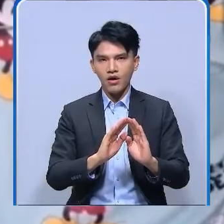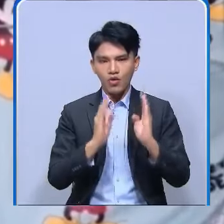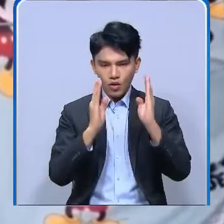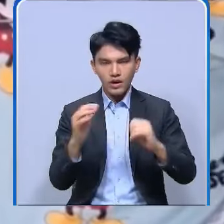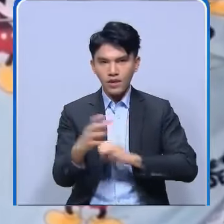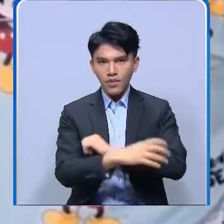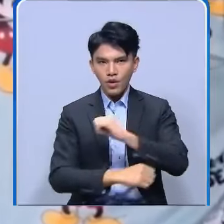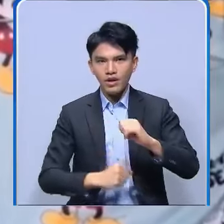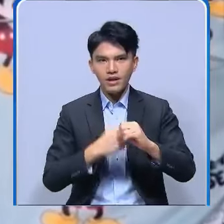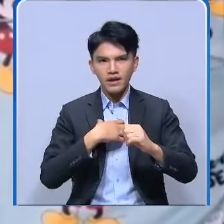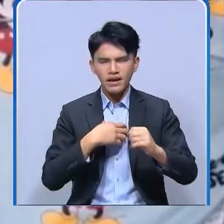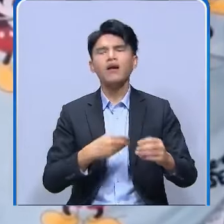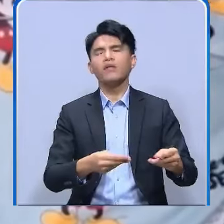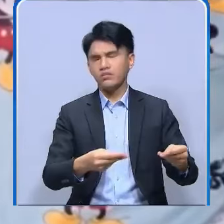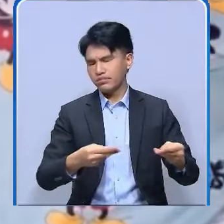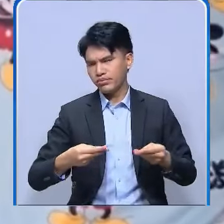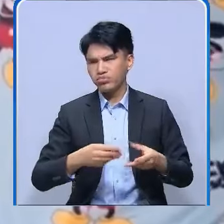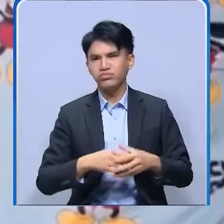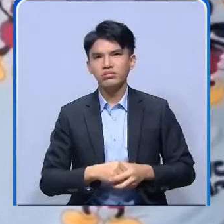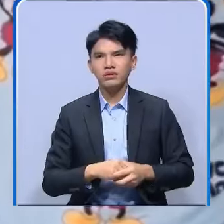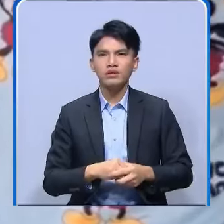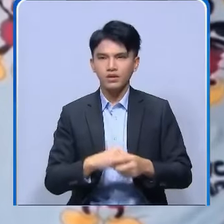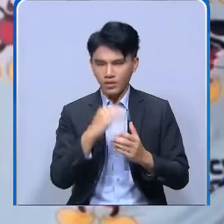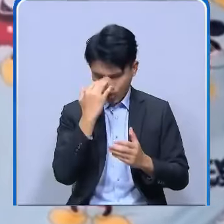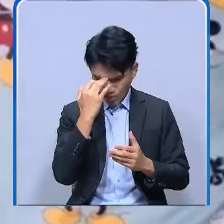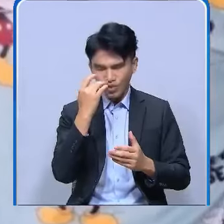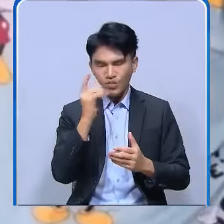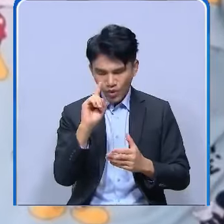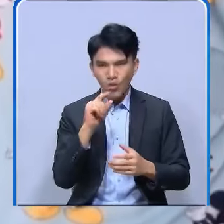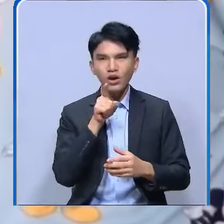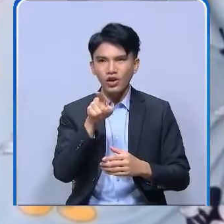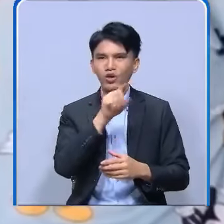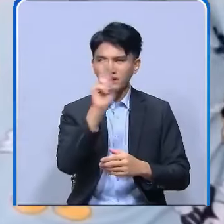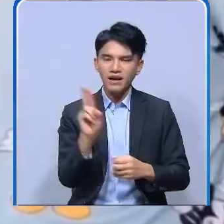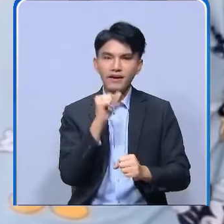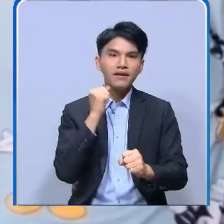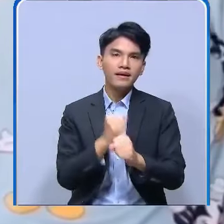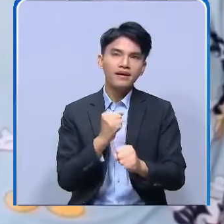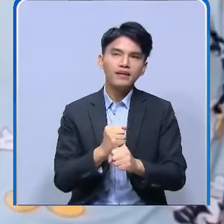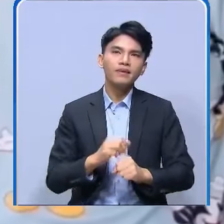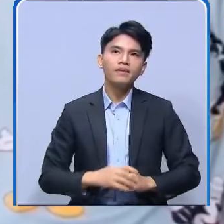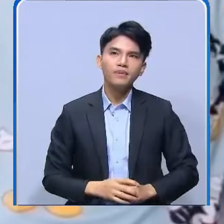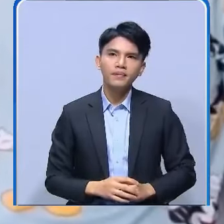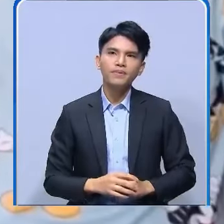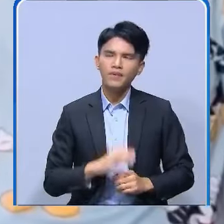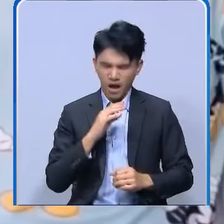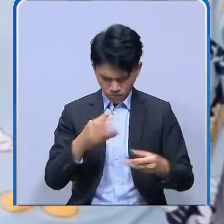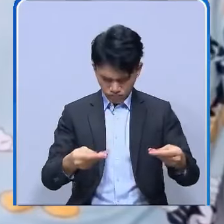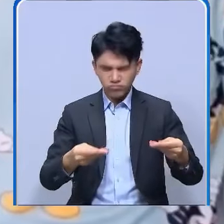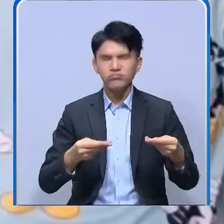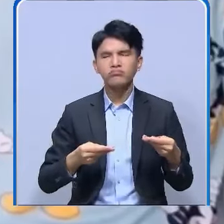ไปคะ อยากให้เอามาคืนนะคะ เพราะว่าน้าเขาก็ต้องใช้เล่นได้ก็เอามาคืน